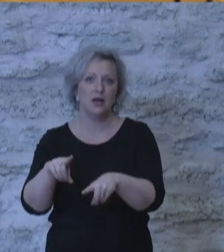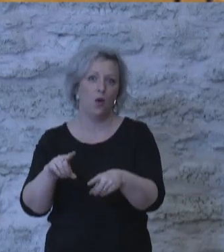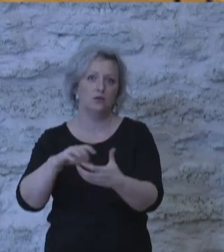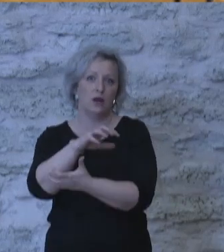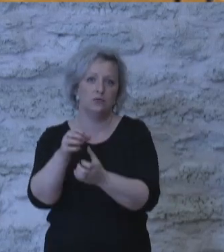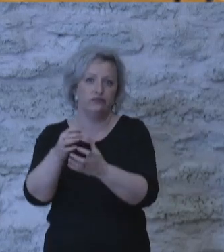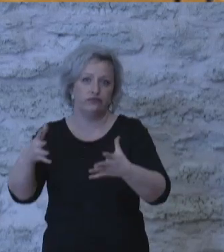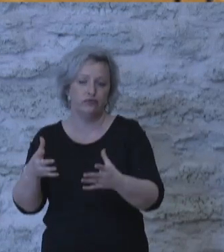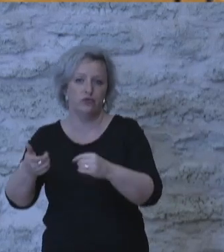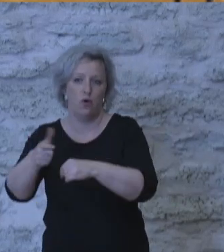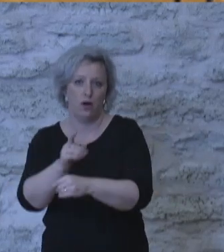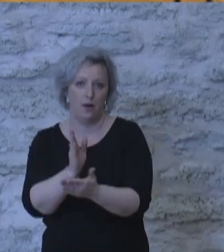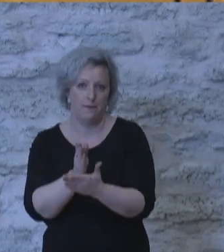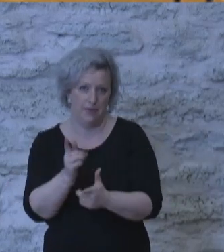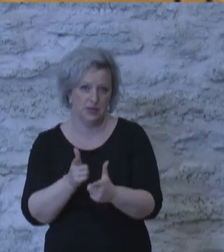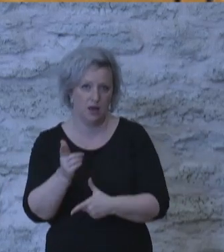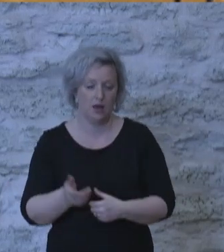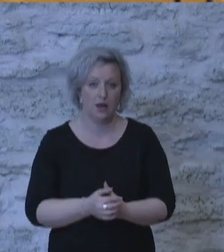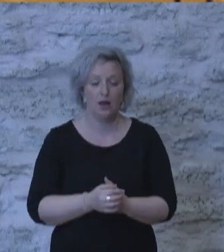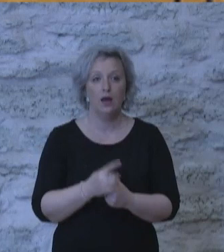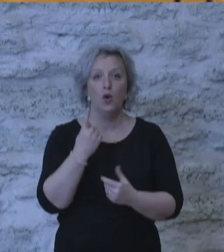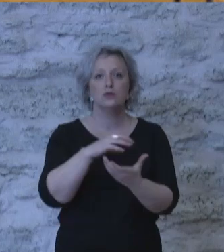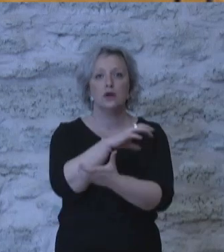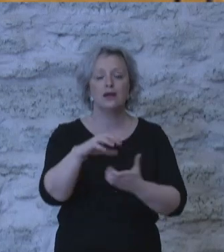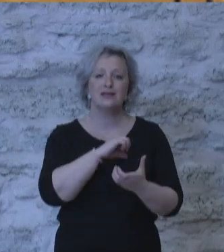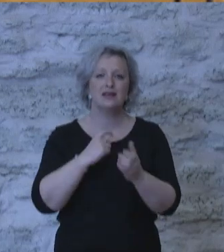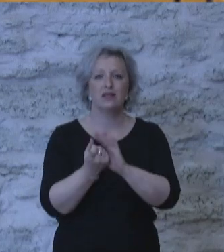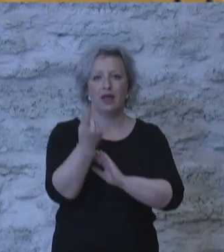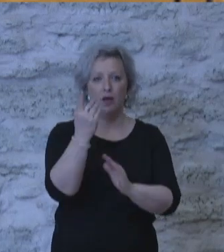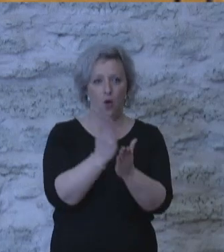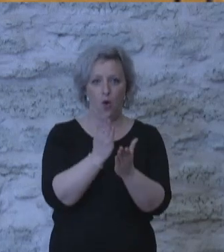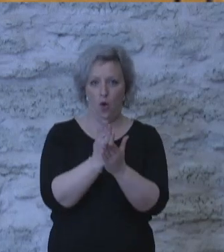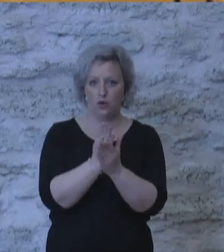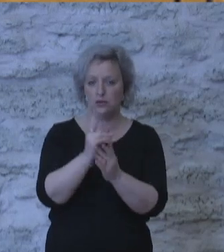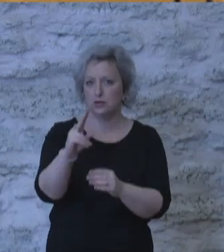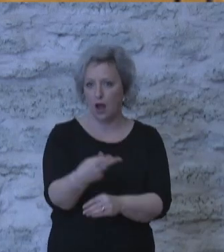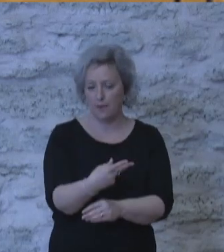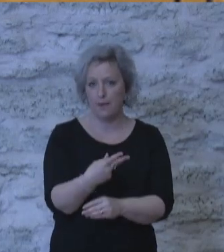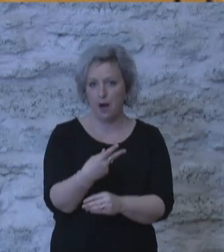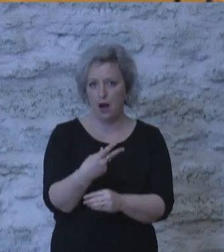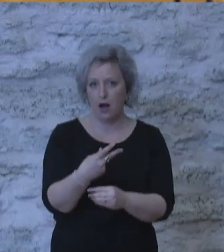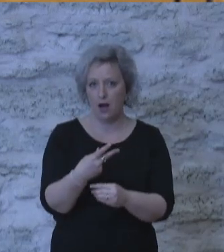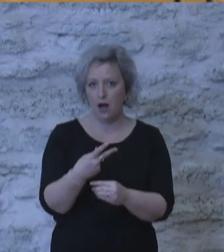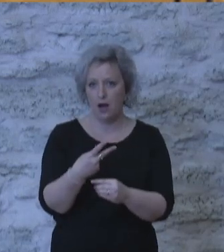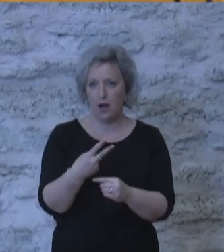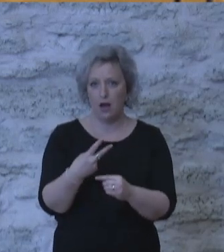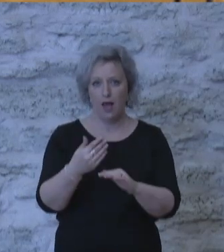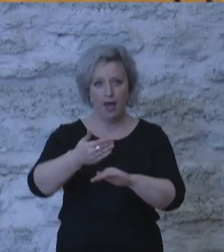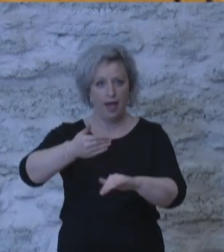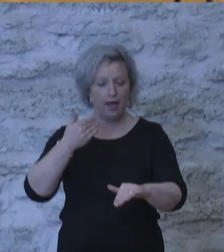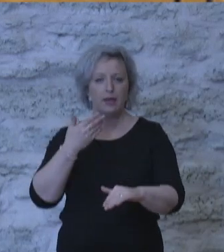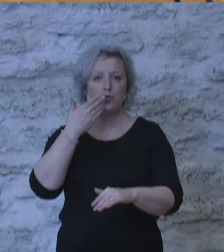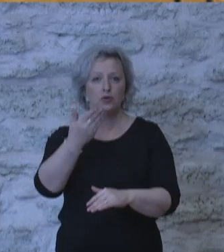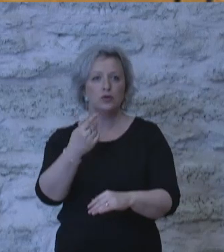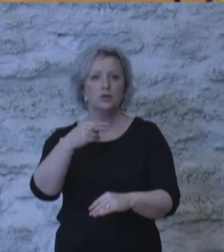selline mõneti isetekitatud kriis või potentsiaalselt isetekitatud kriis on see sama, millest küsis kolleeg